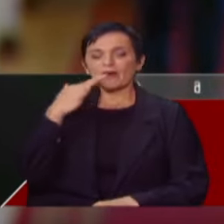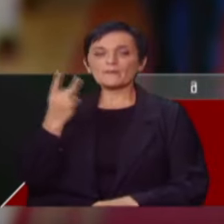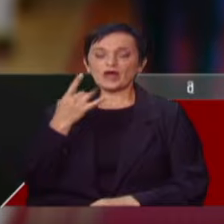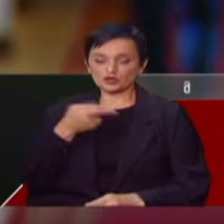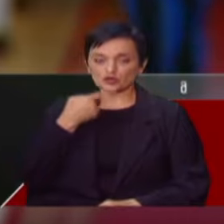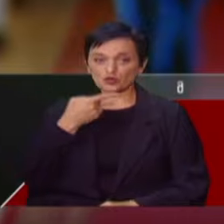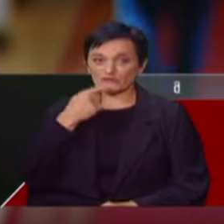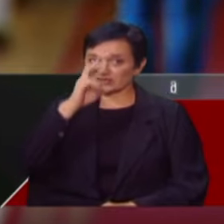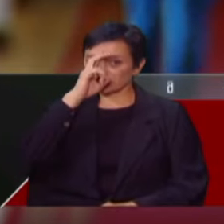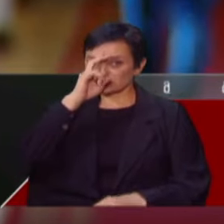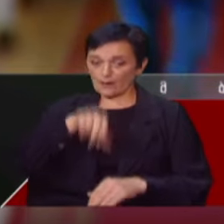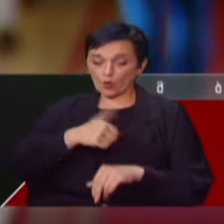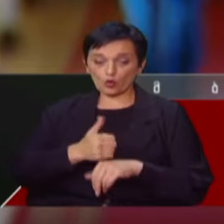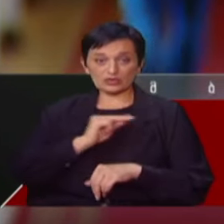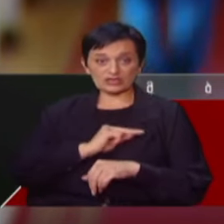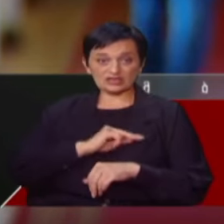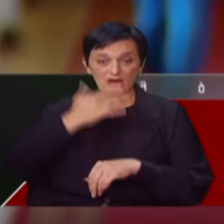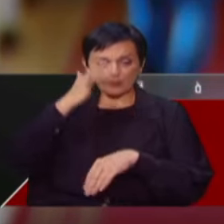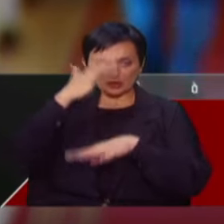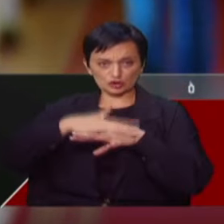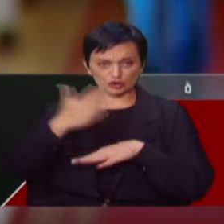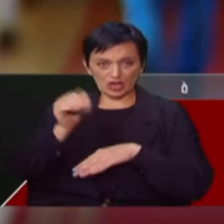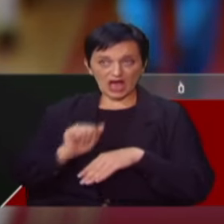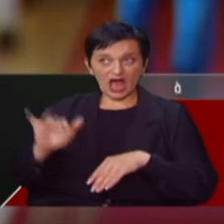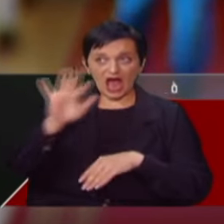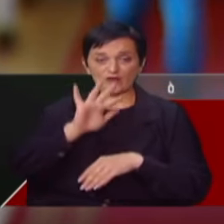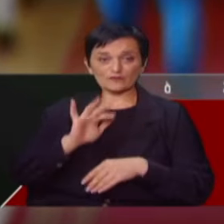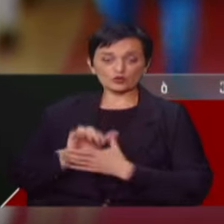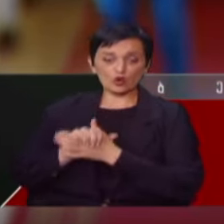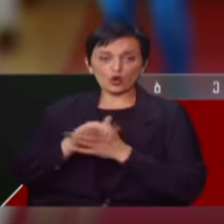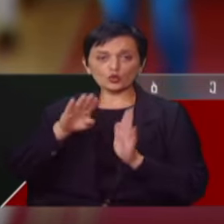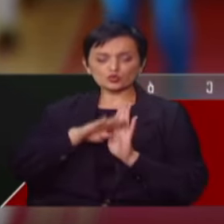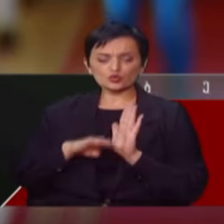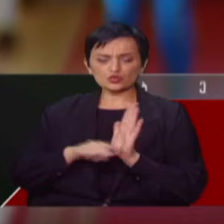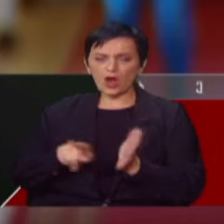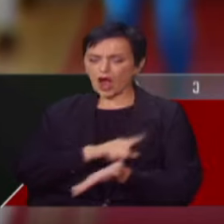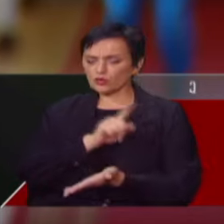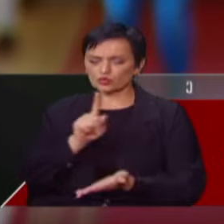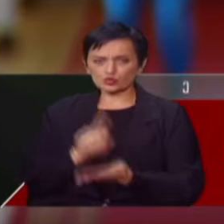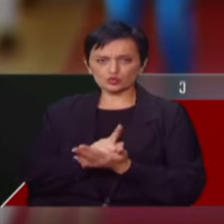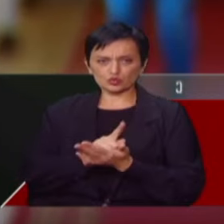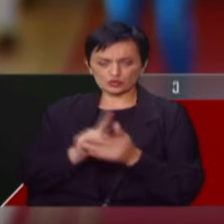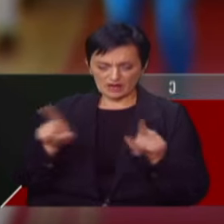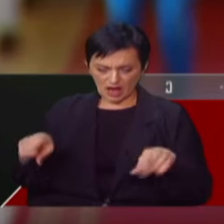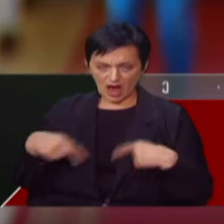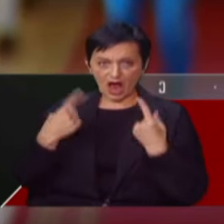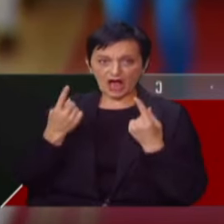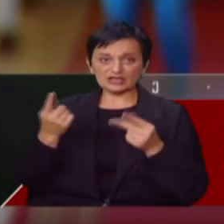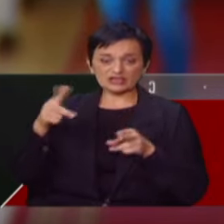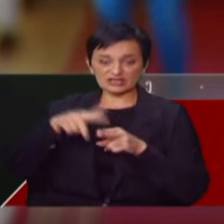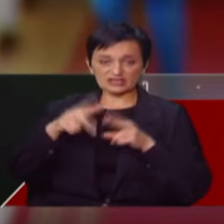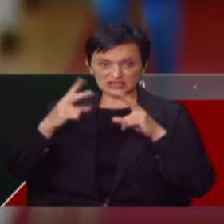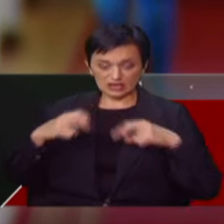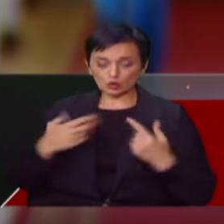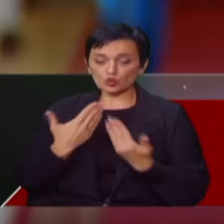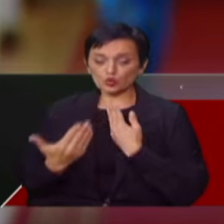რომ სახელმწიფო დეპარტამენტის შეერთებულ შტატებში ევროკავშირის სტრუქტურები აუცილებლად აღადგენენ და გადატვირთავენ